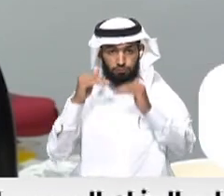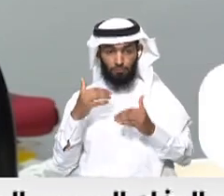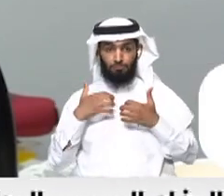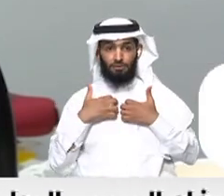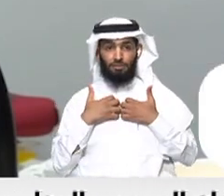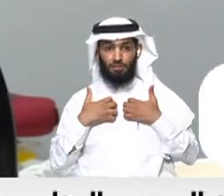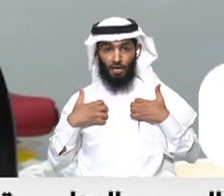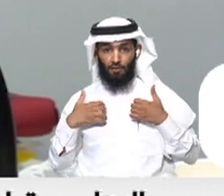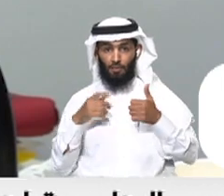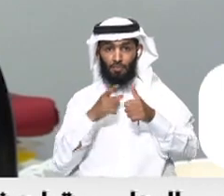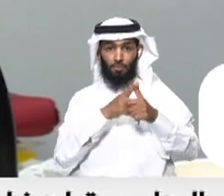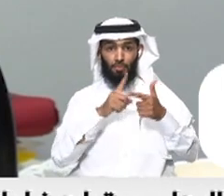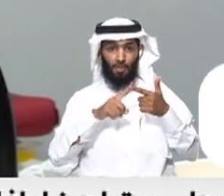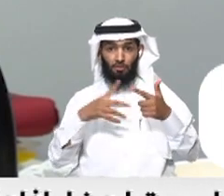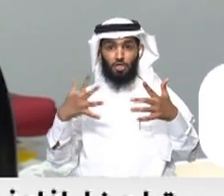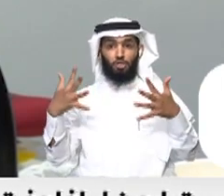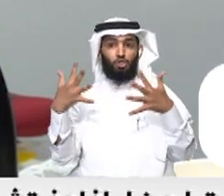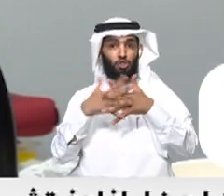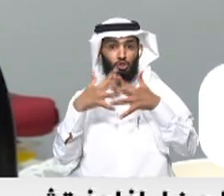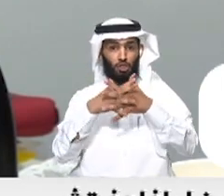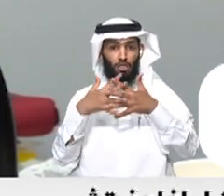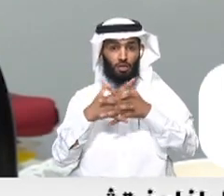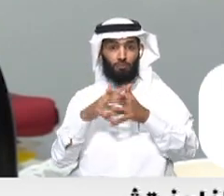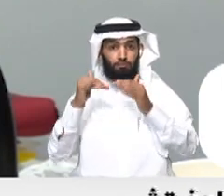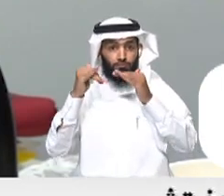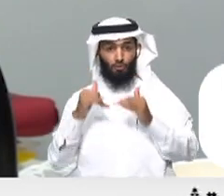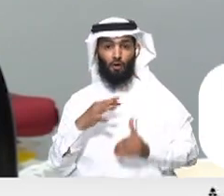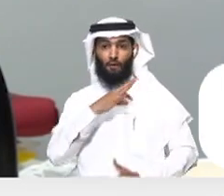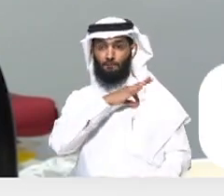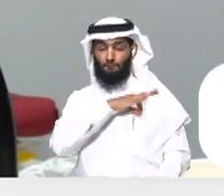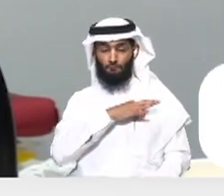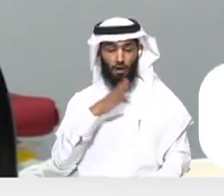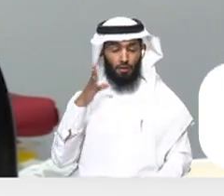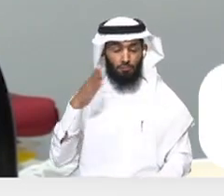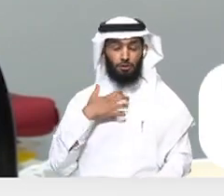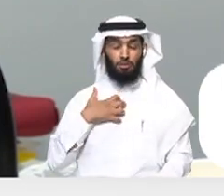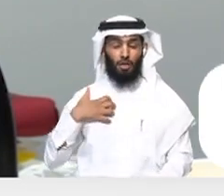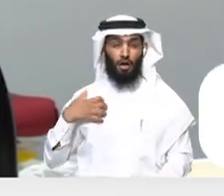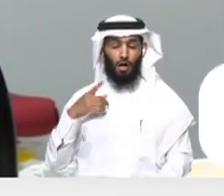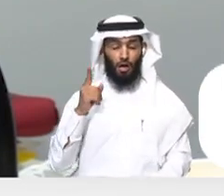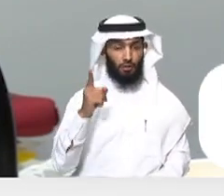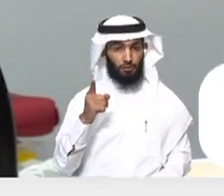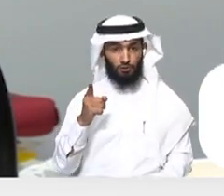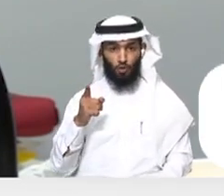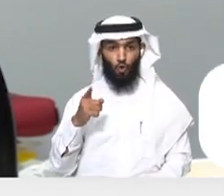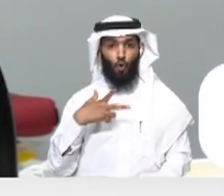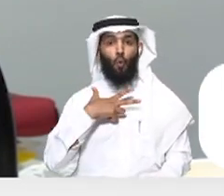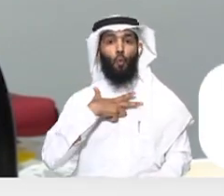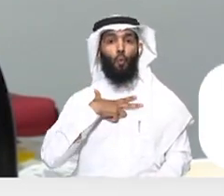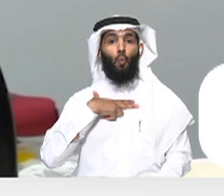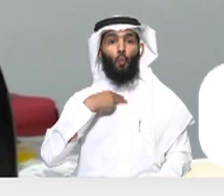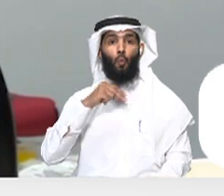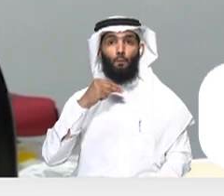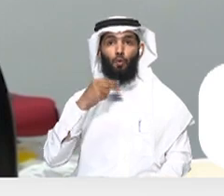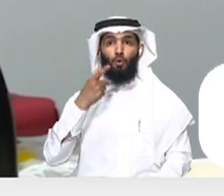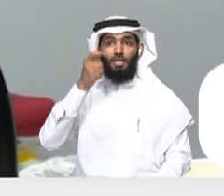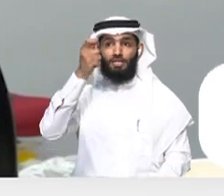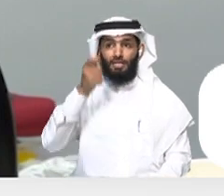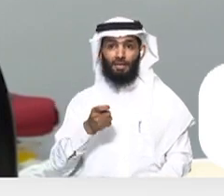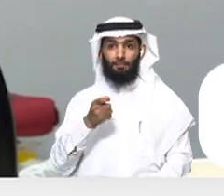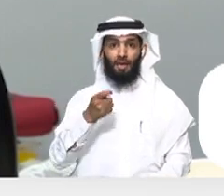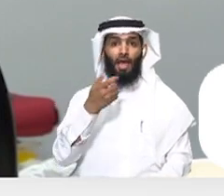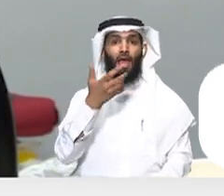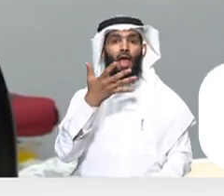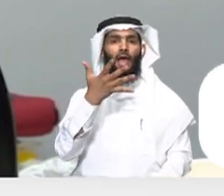دفع أقساط أقل على القروض التي عليها، وكذلك الحكومة في تراجع خدمة الدين التي وصلت إلى 50 مليار